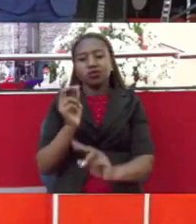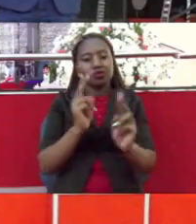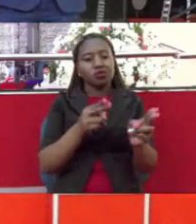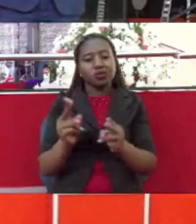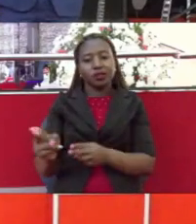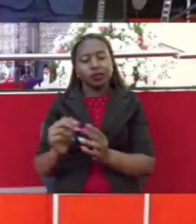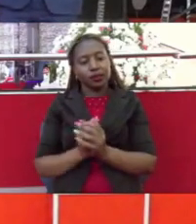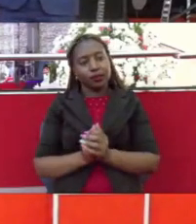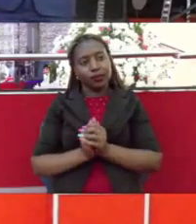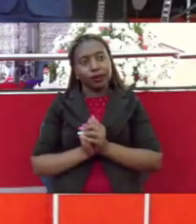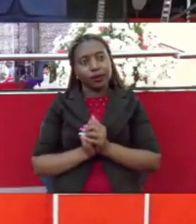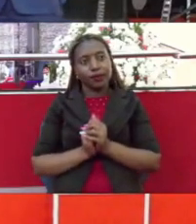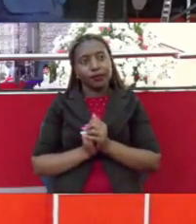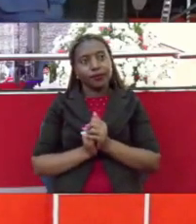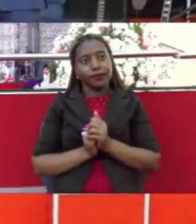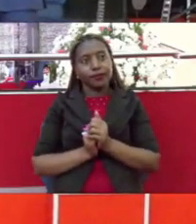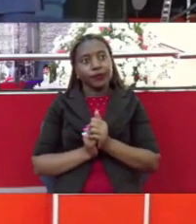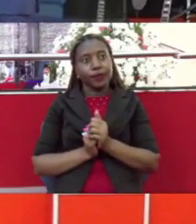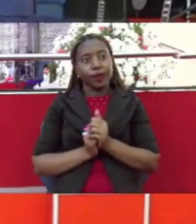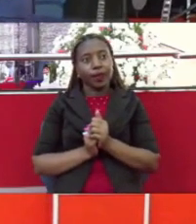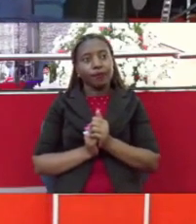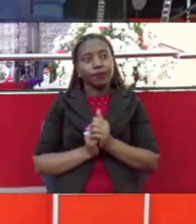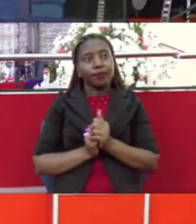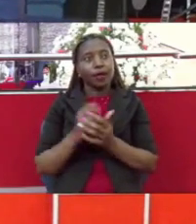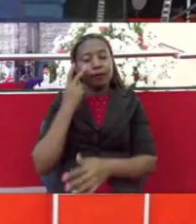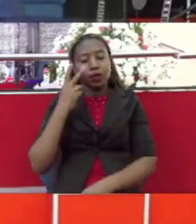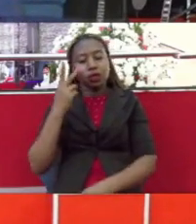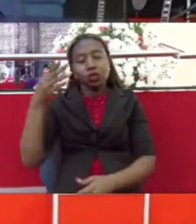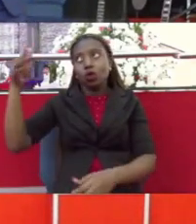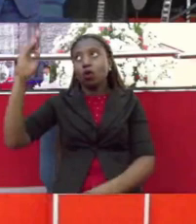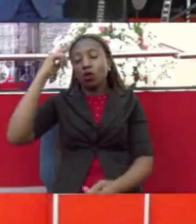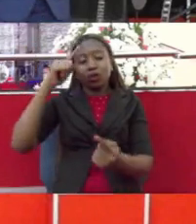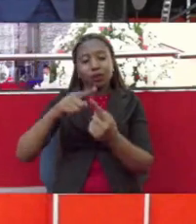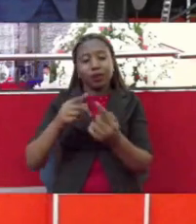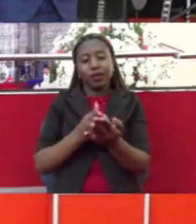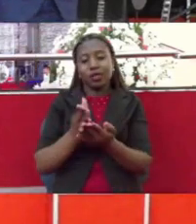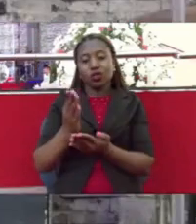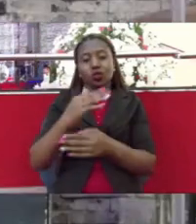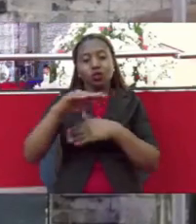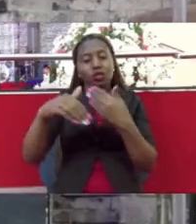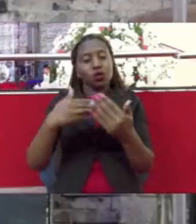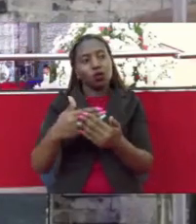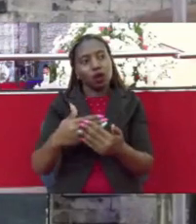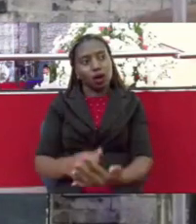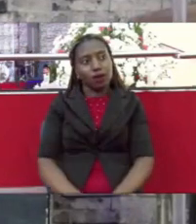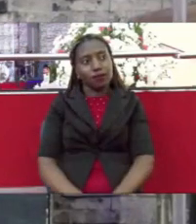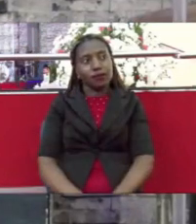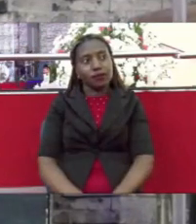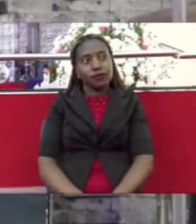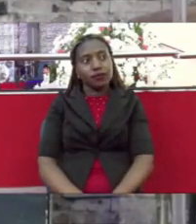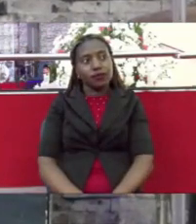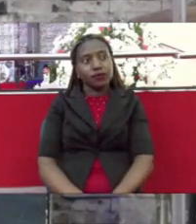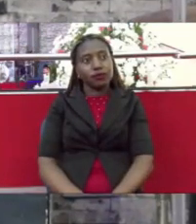alivyojifanya alipofanya haikutarajiwa. He saw God's purpose through it all. Aliona mipangilio ya Mungu kwa kupitia yote.